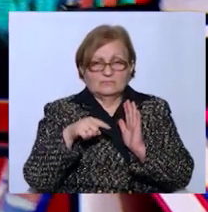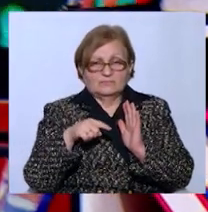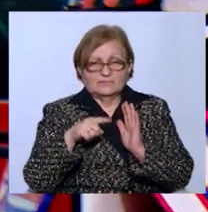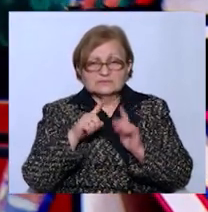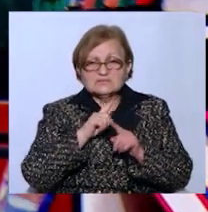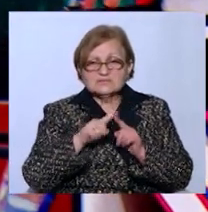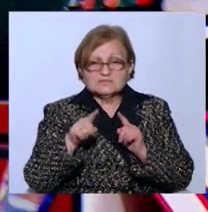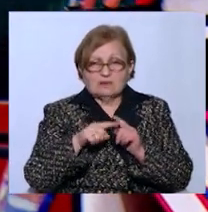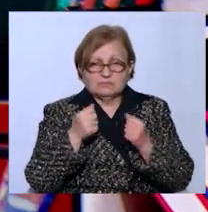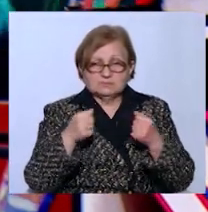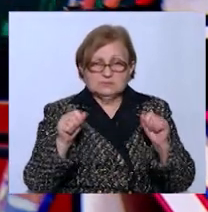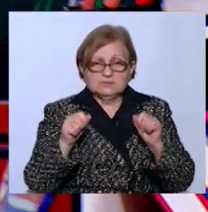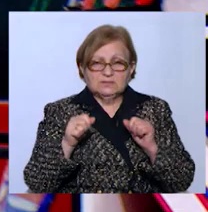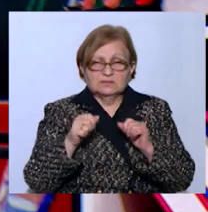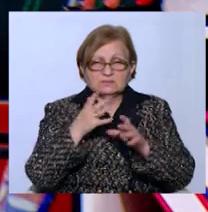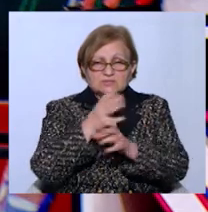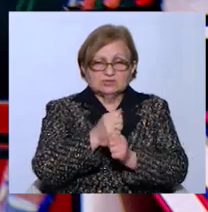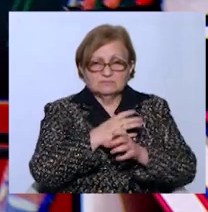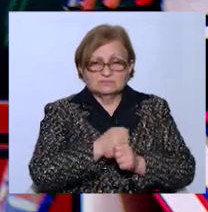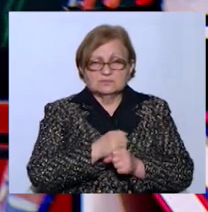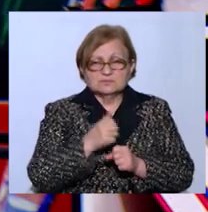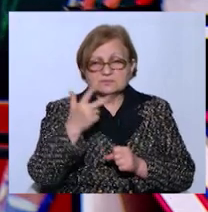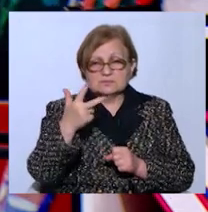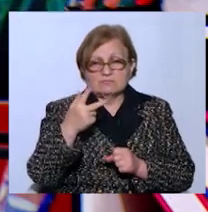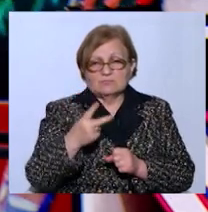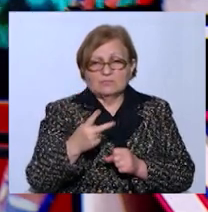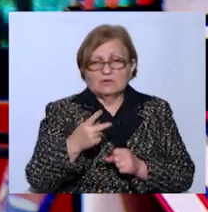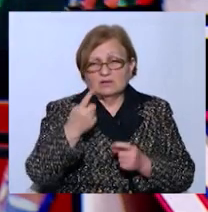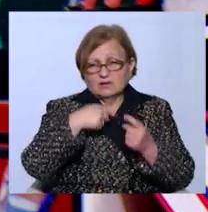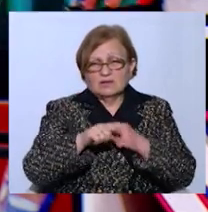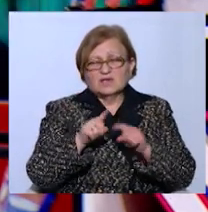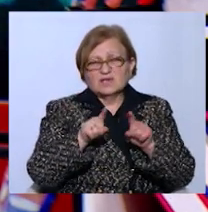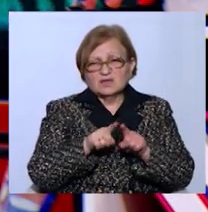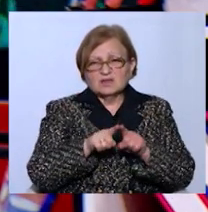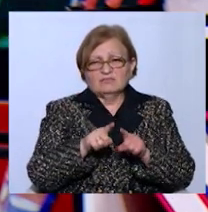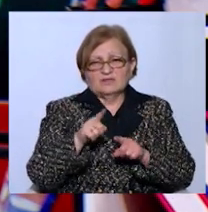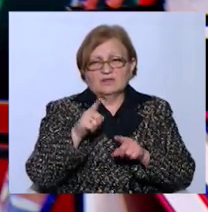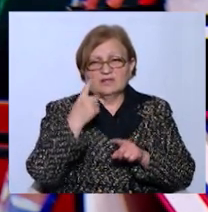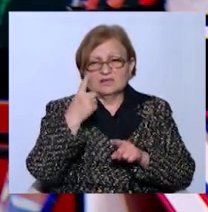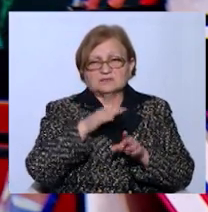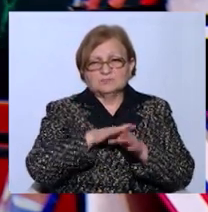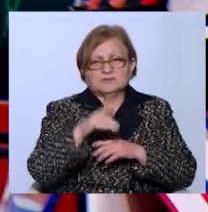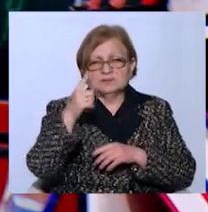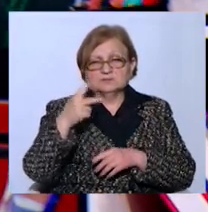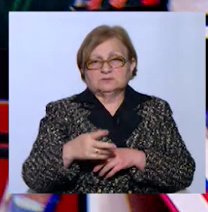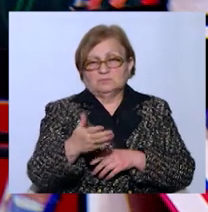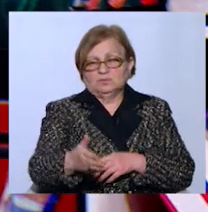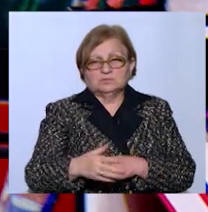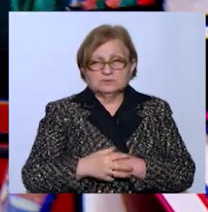სწრაფად. ეს არის 3-ზე თუ შევკვეცო 3/2. და ეს კი არის ჩემო ბატონო 1/1.